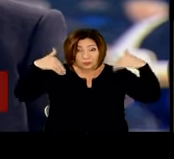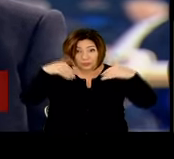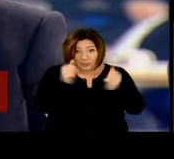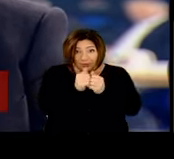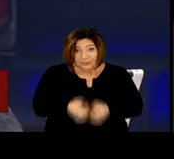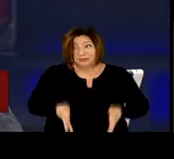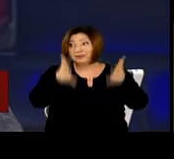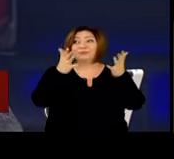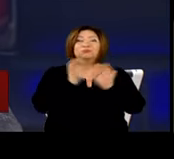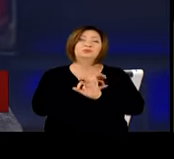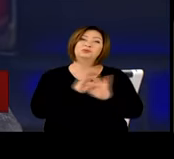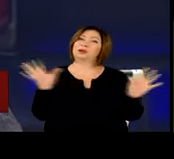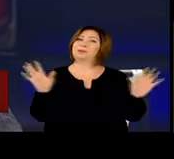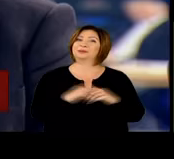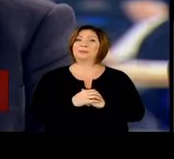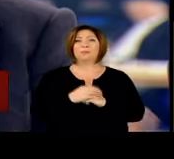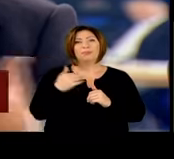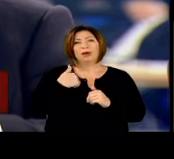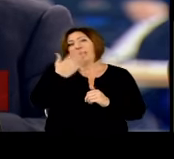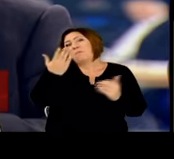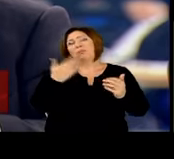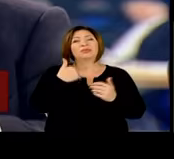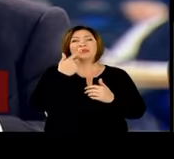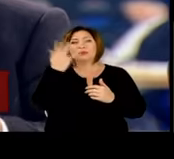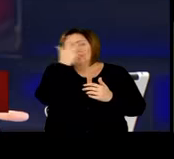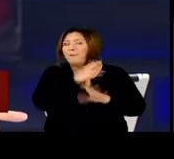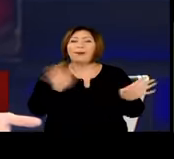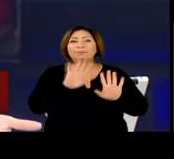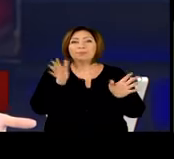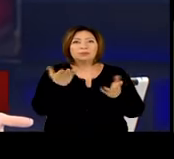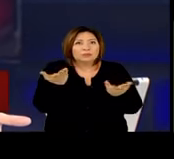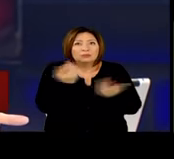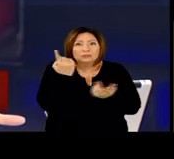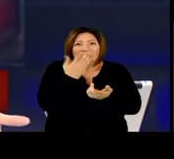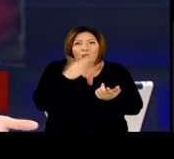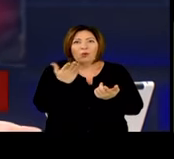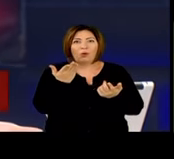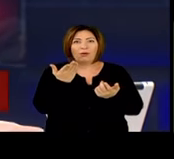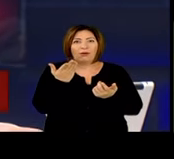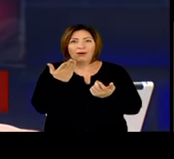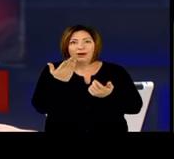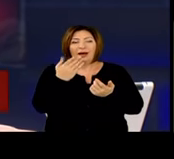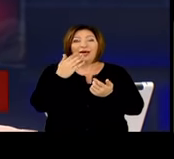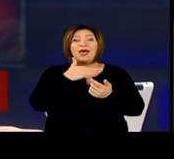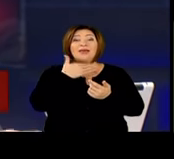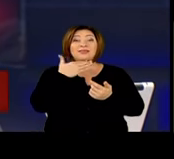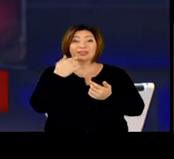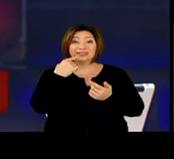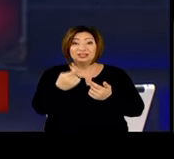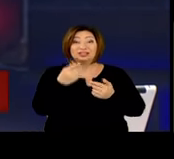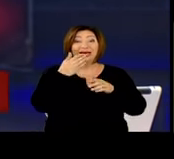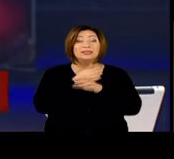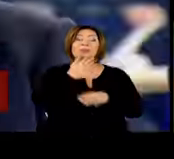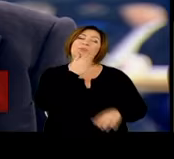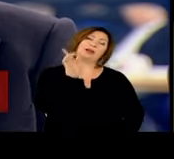İşte mükemmel. Mükemmel. Biz, ben inkar etmem, ben gurur duyarım. Hayır, nesini inkar edeceğiz? Ne var ki kuzular yani arasında yetişmek yani daha güzel bir şey değil mi? Eti gerçekten